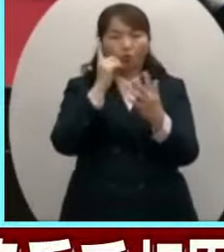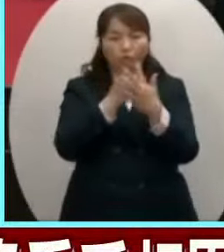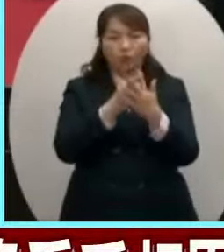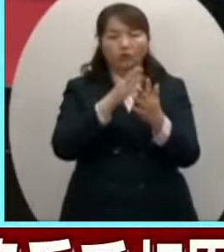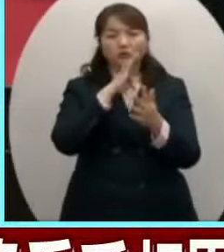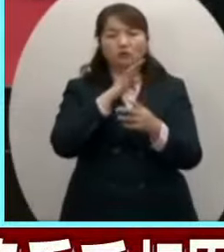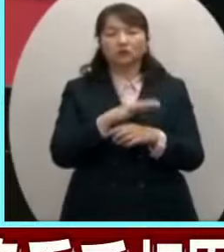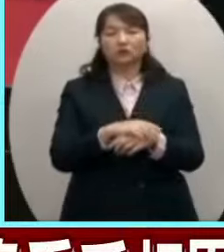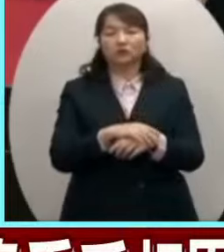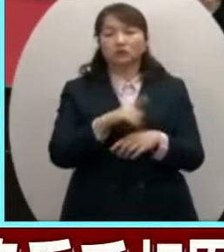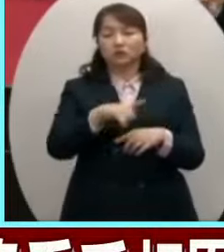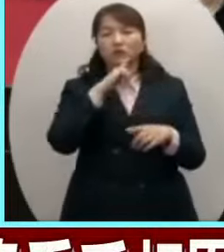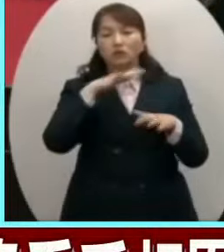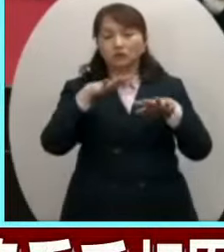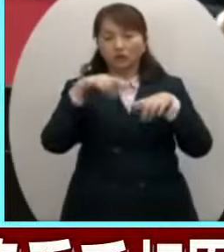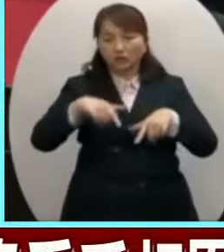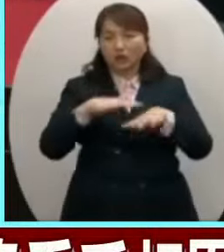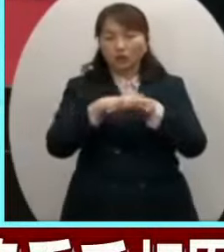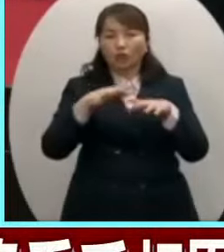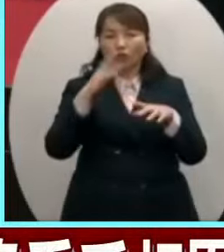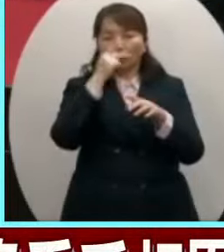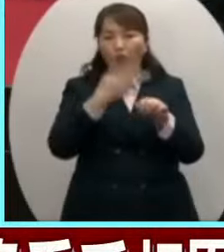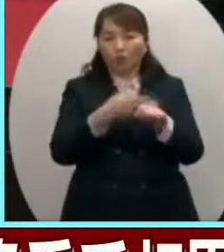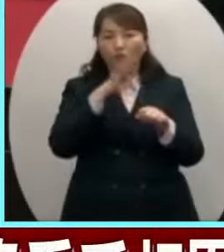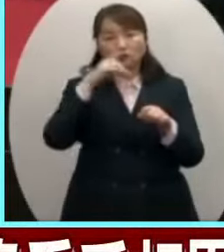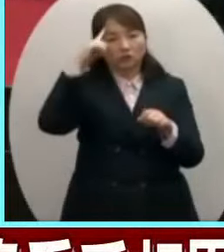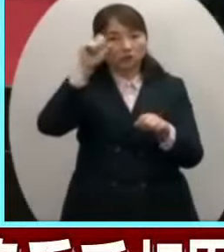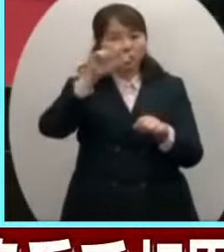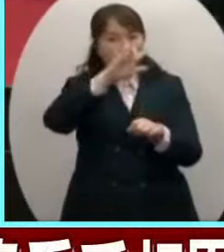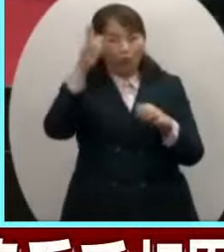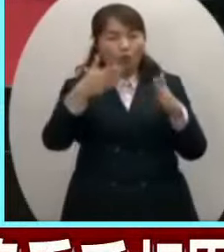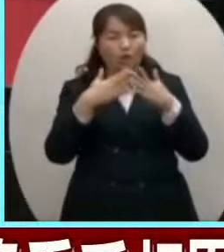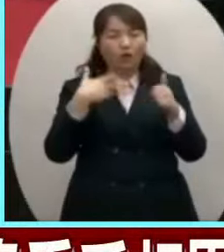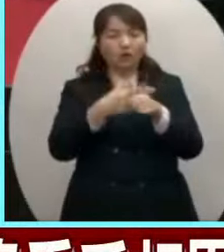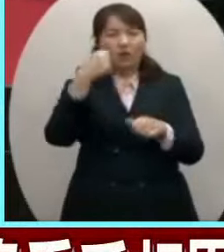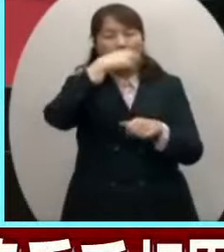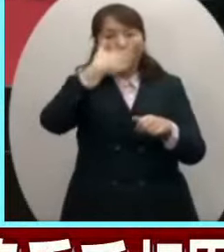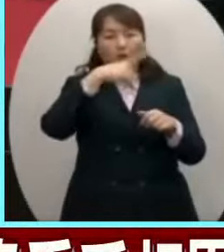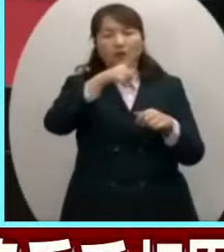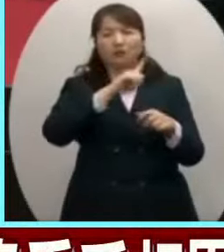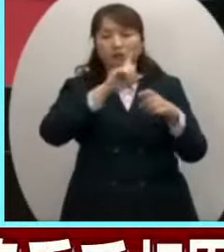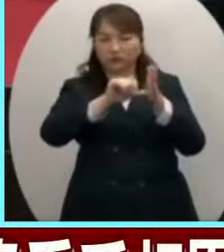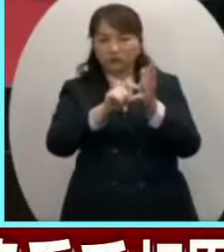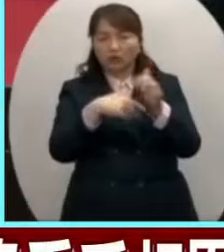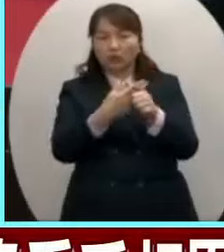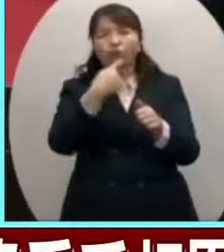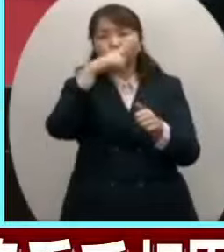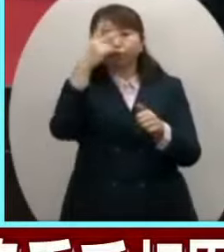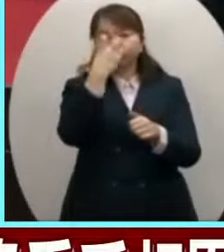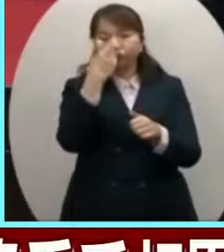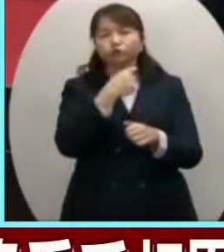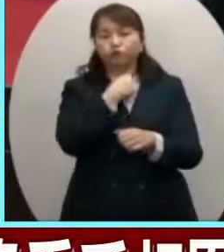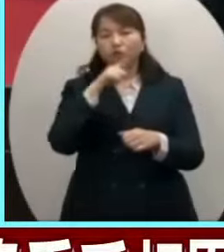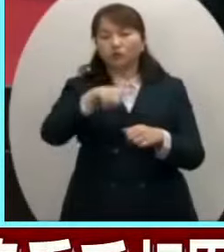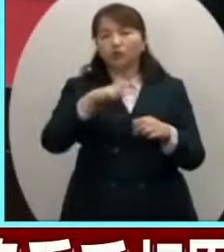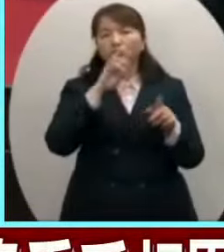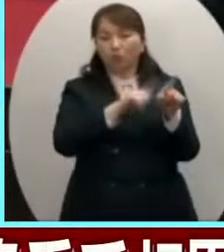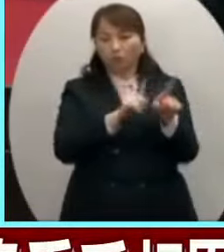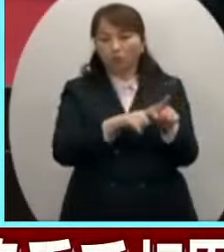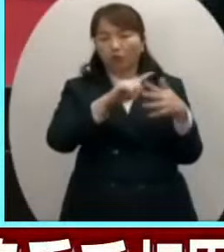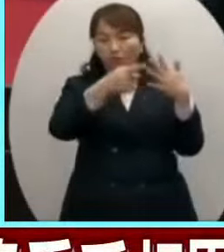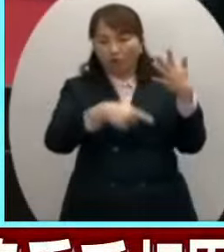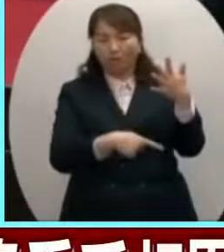到这个立法院，可能之后台中、台南啊、高雄啊、花莲、屏东啊，全台湾发生事情他都要参与卡，然后波声量，看看